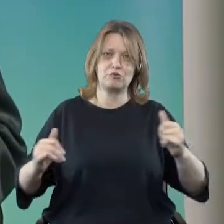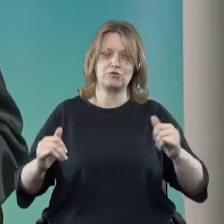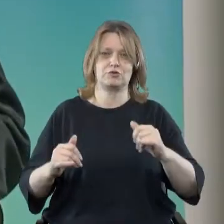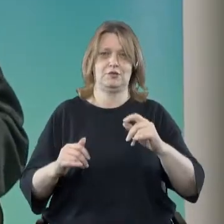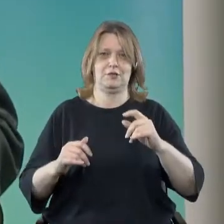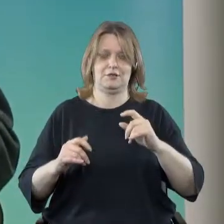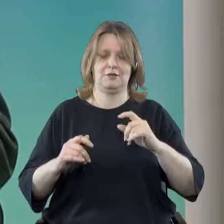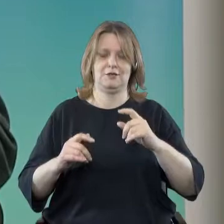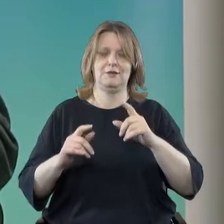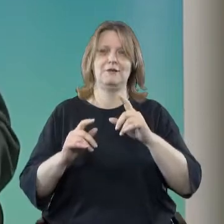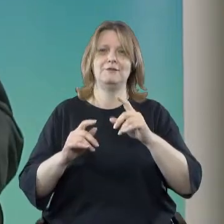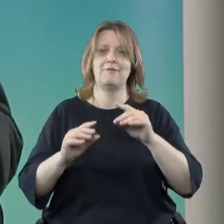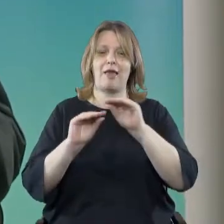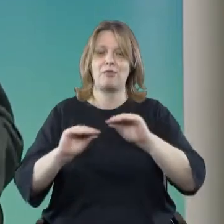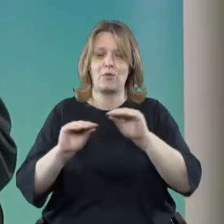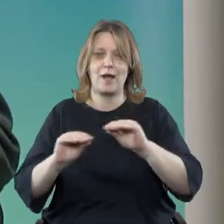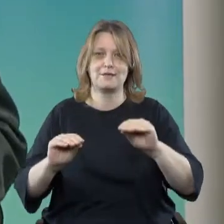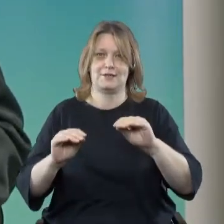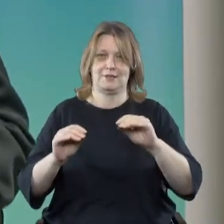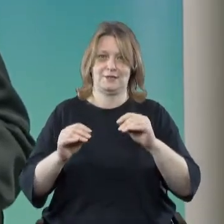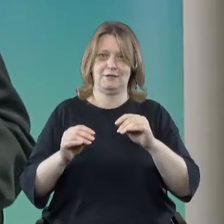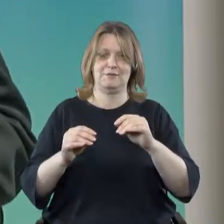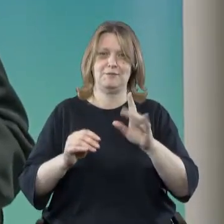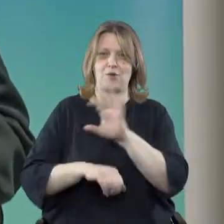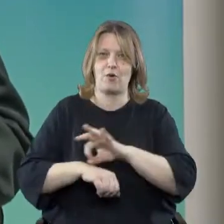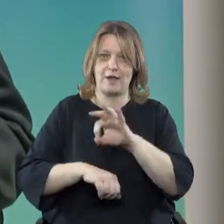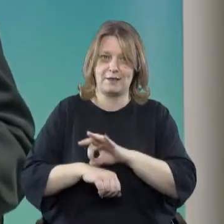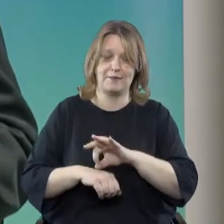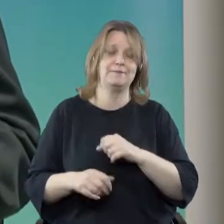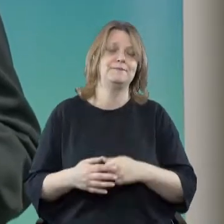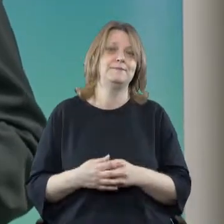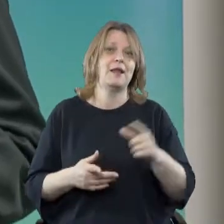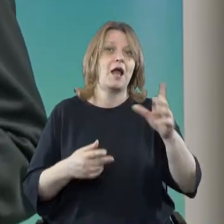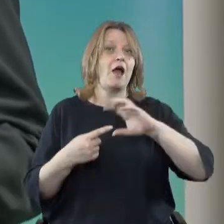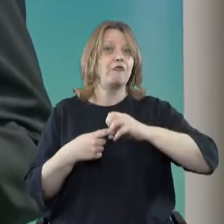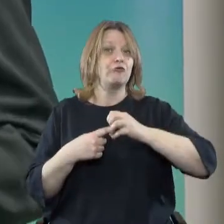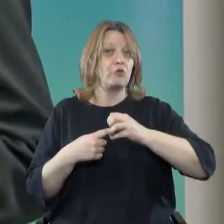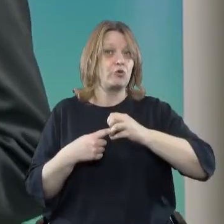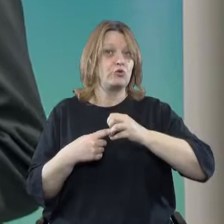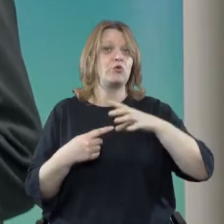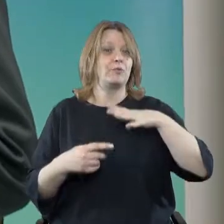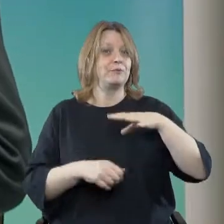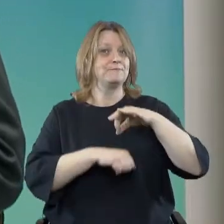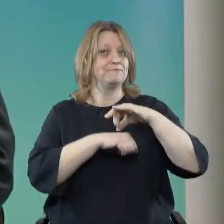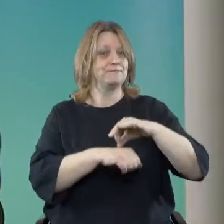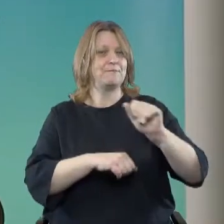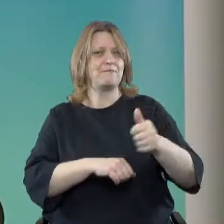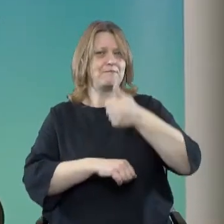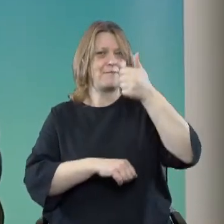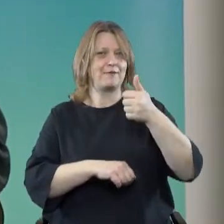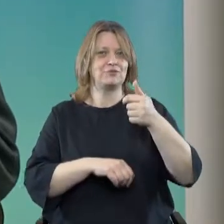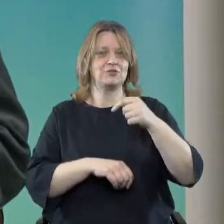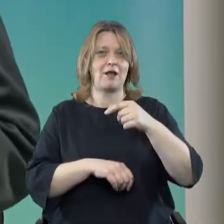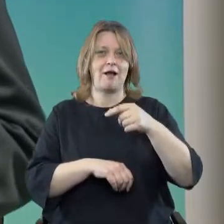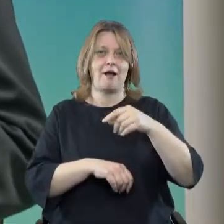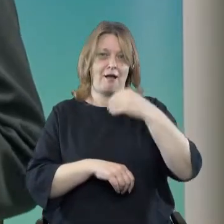w wydarzeniach edukacyjnych. W grudniu, kiedy ruszyliśmy z tym projektem, pierwszą lekcję poprowadziliśmy z panem ministrem Andrzejem